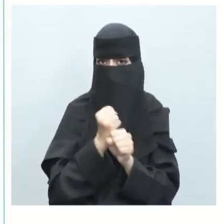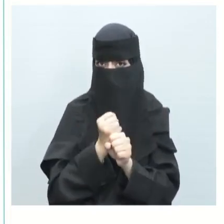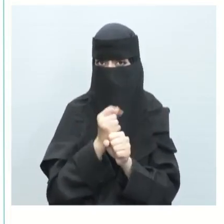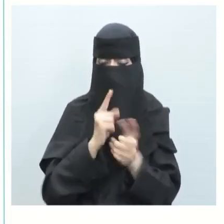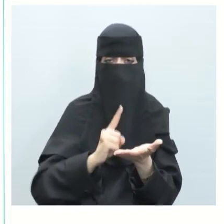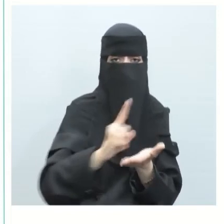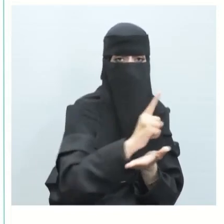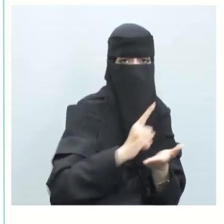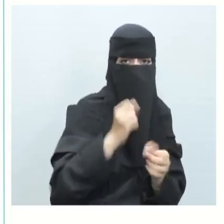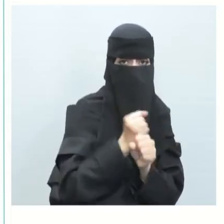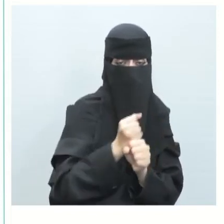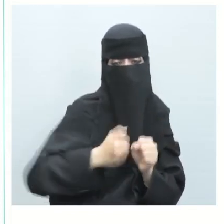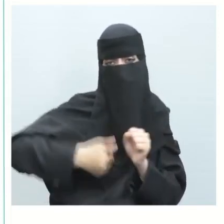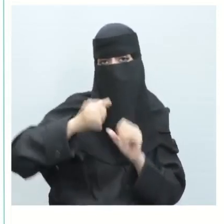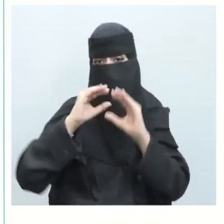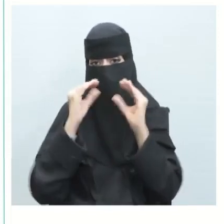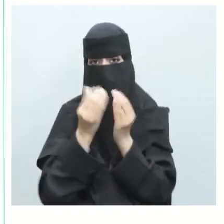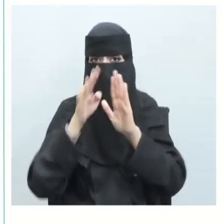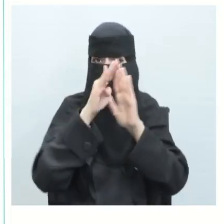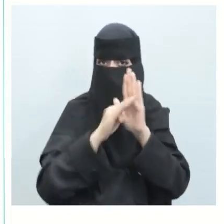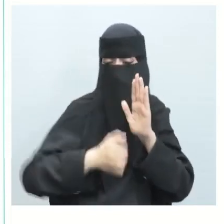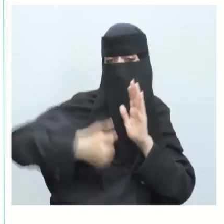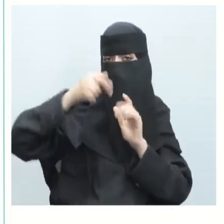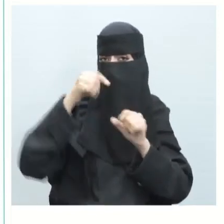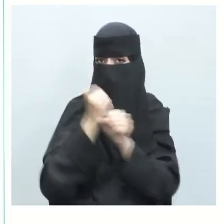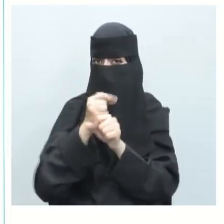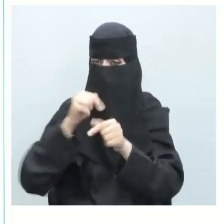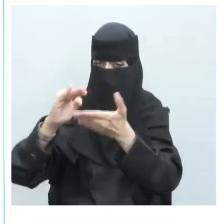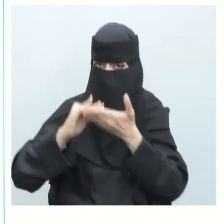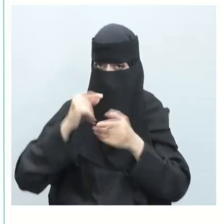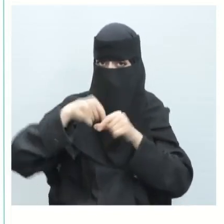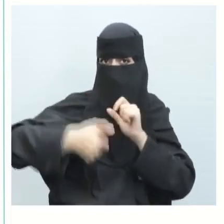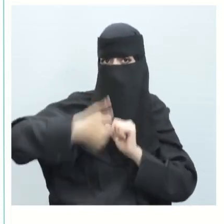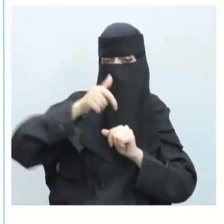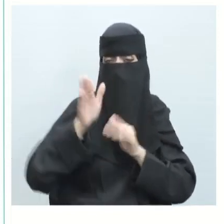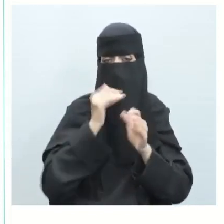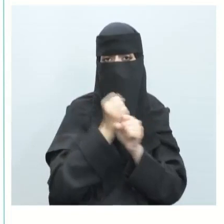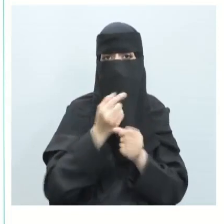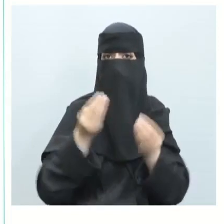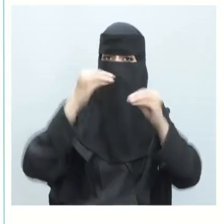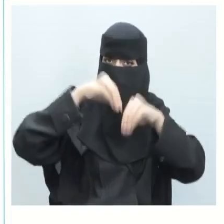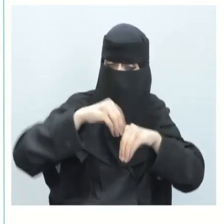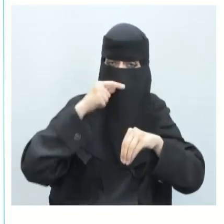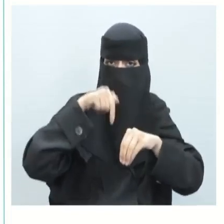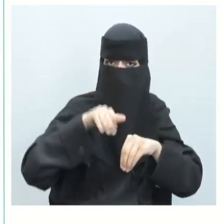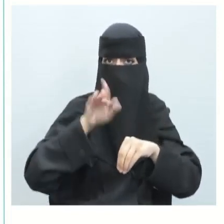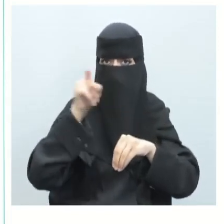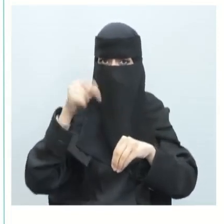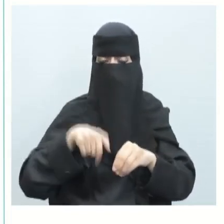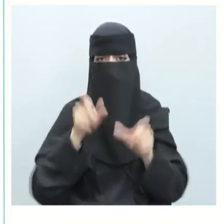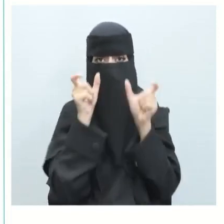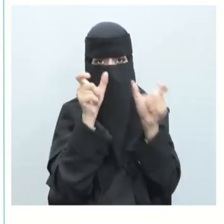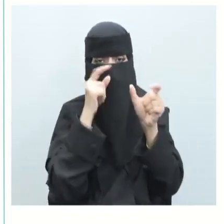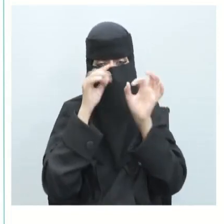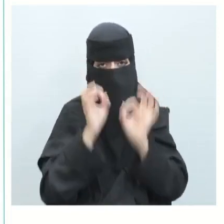بيئه العمل مهيئه لافضل عمل ممكن او لافضل ظروف تساعد في انجاز العمل وايضا بالمور الامنيه لابد ان